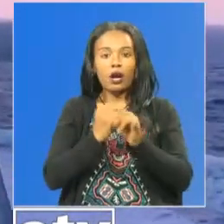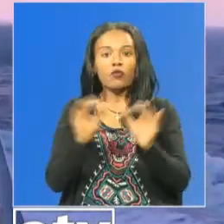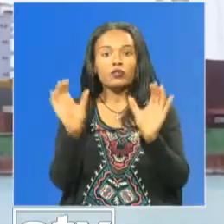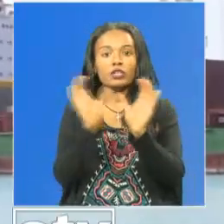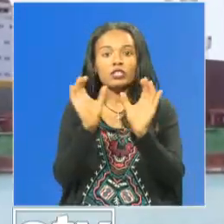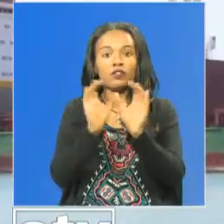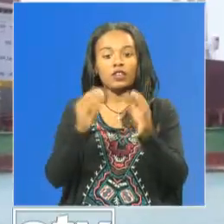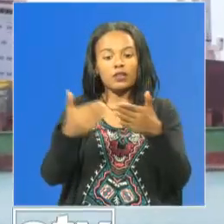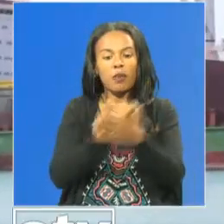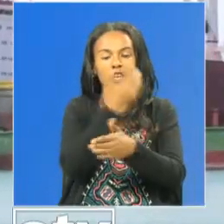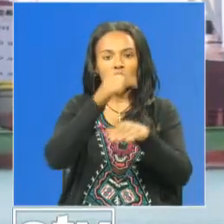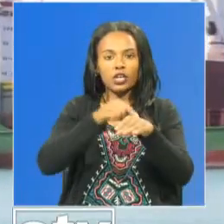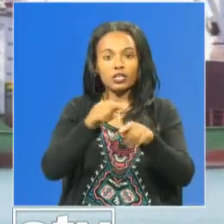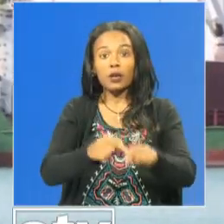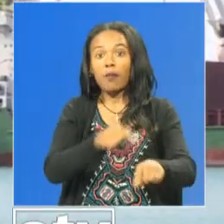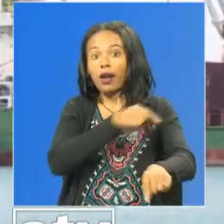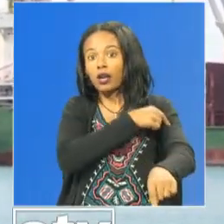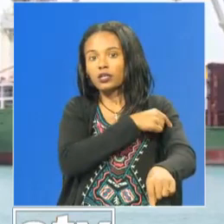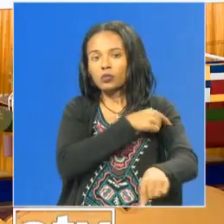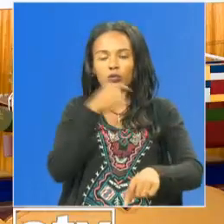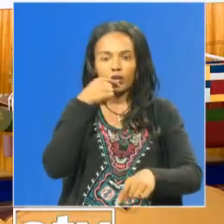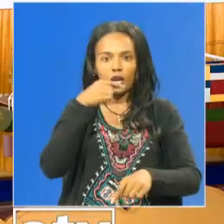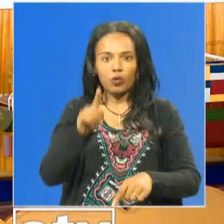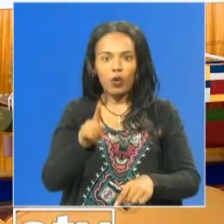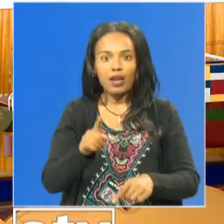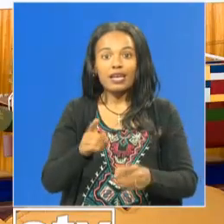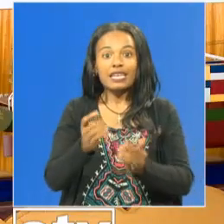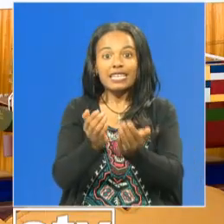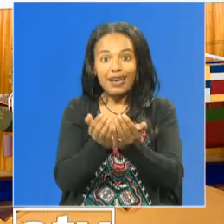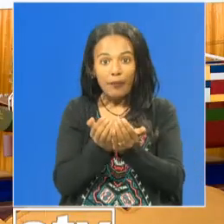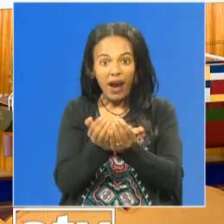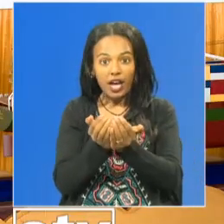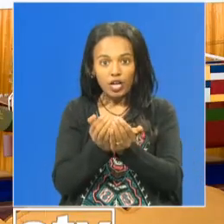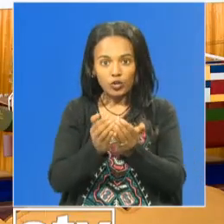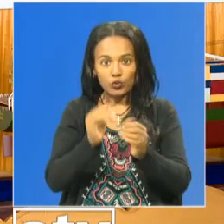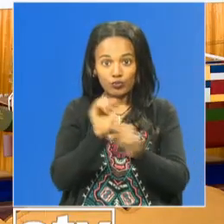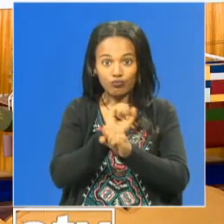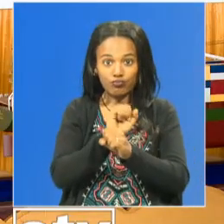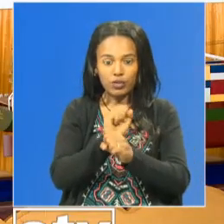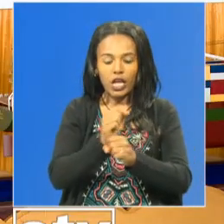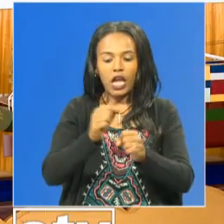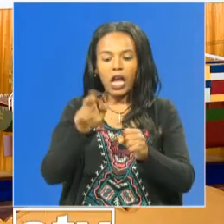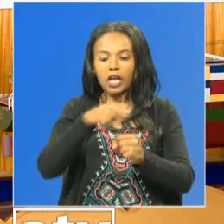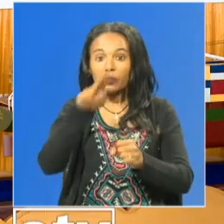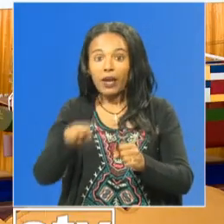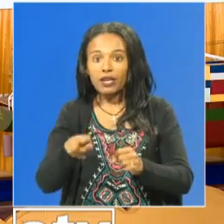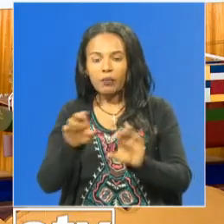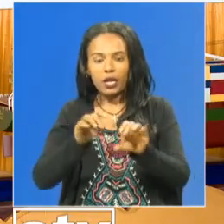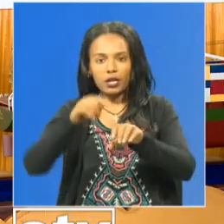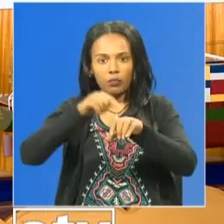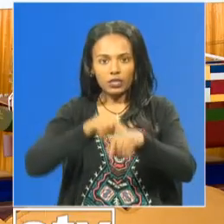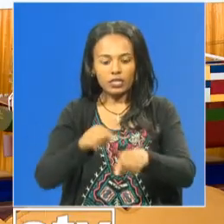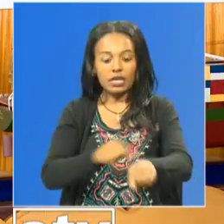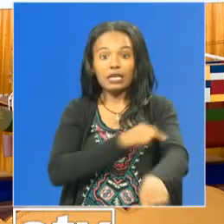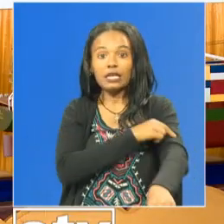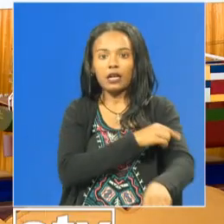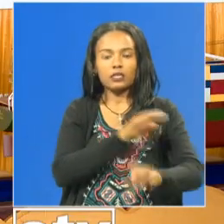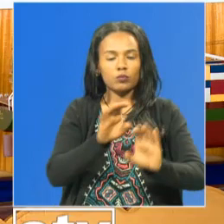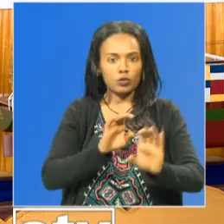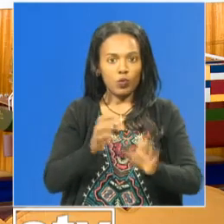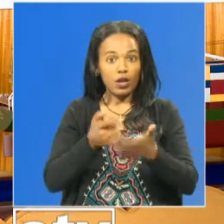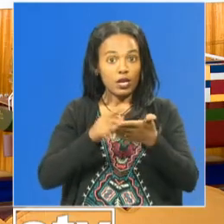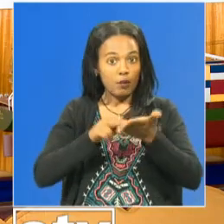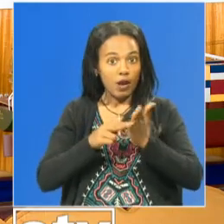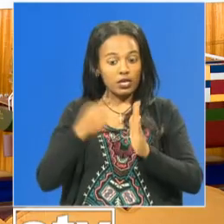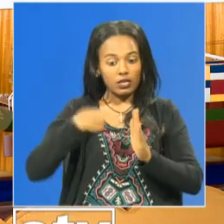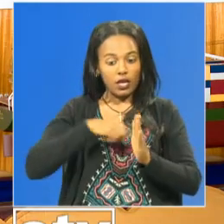ሰርተፍኬት ማደሻ ጊዜ ማራዘሙን አመልክቷል። የባህረኞች ሰርተፍኬት ኤክስፓየር የሚያደርግበትን ጊዜ እንዲራዘምላቸው አድርጓል። ይሄ ማለት